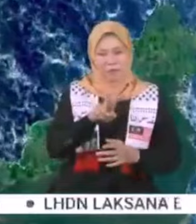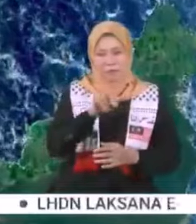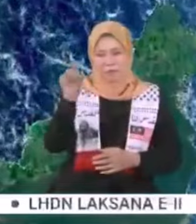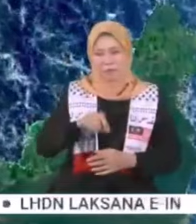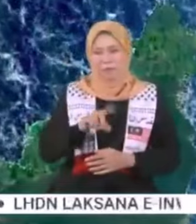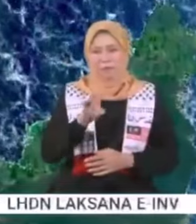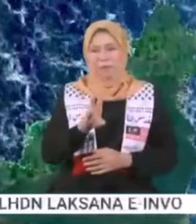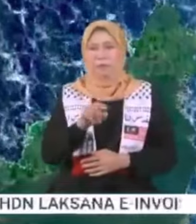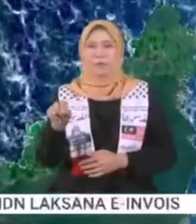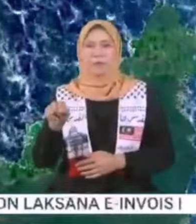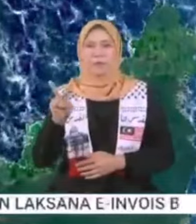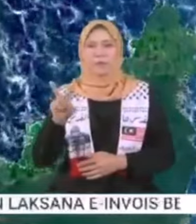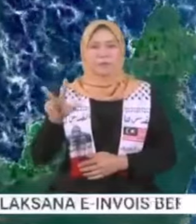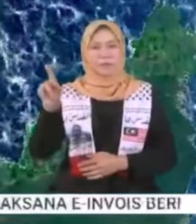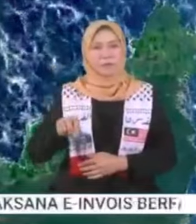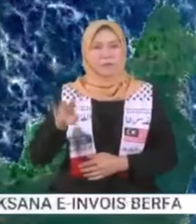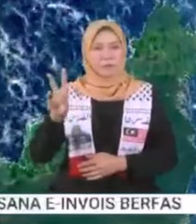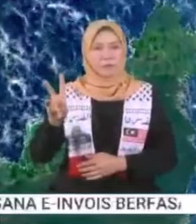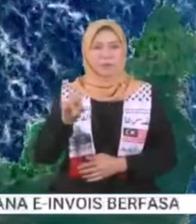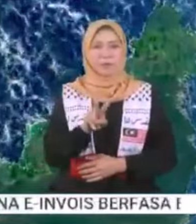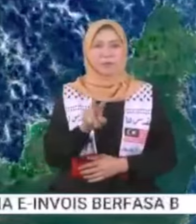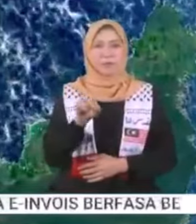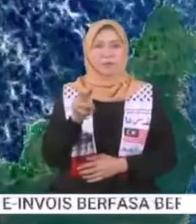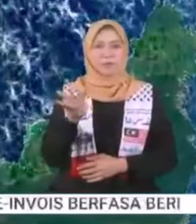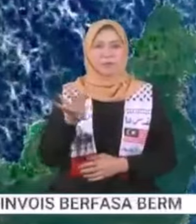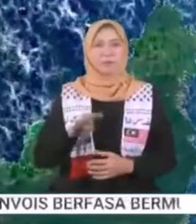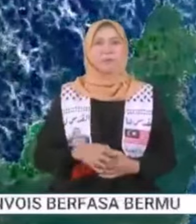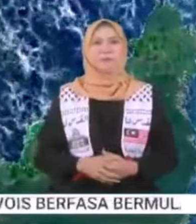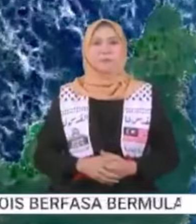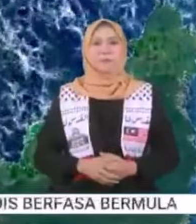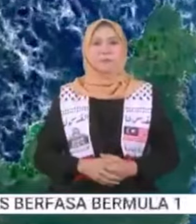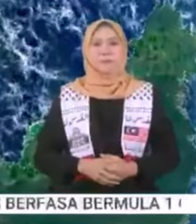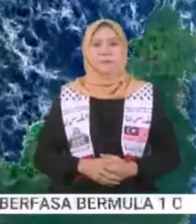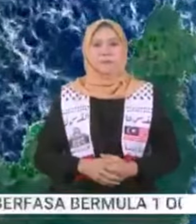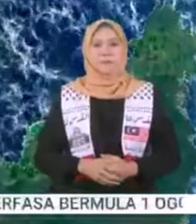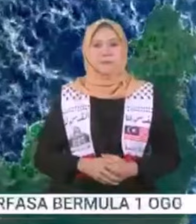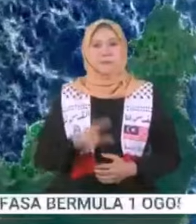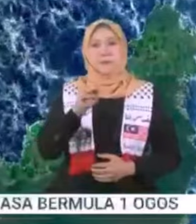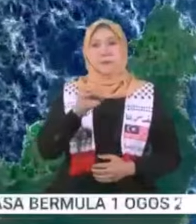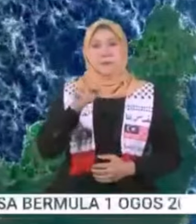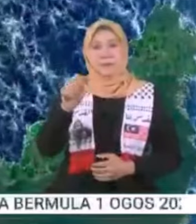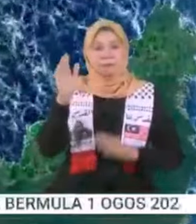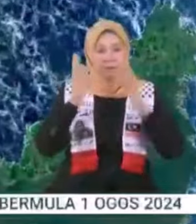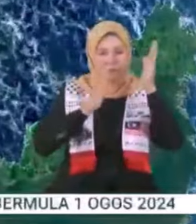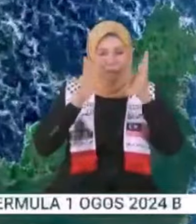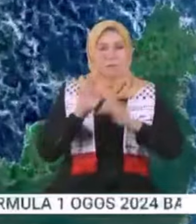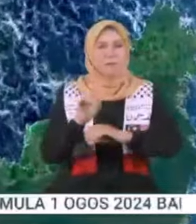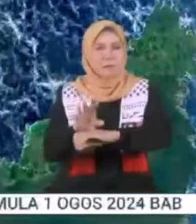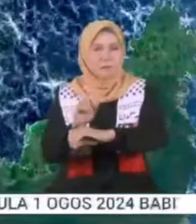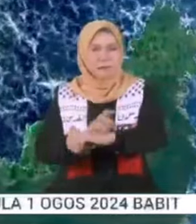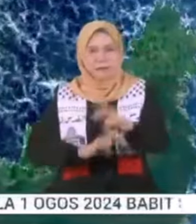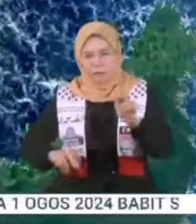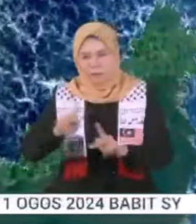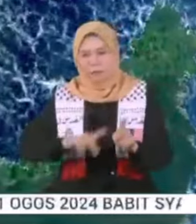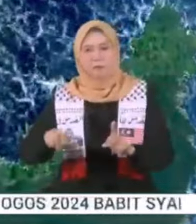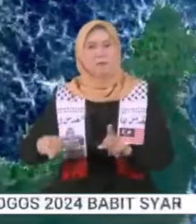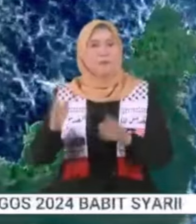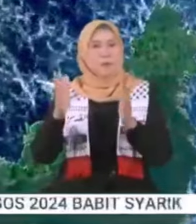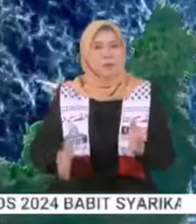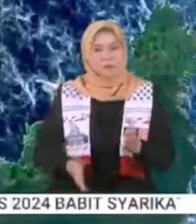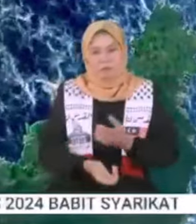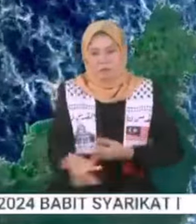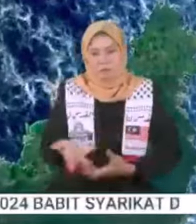Julai sehingga ke 23 Julai 2024. Sehubungan dengan itu, Met Malaysia menasihatkan orang awam, terutamanya para